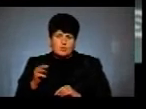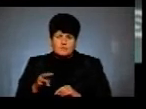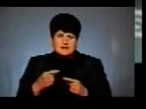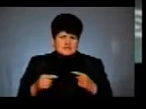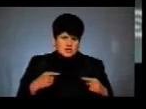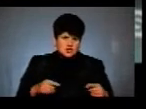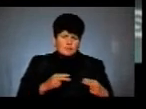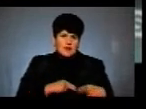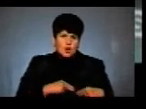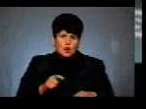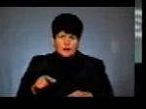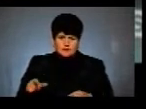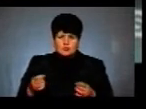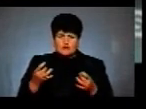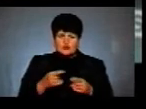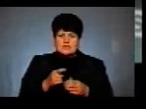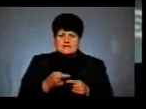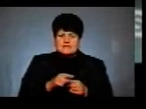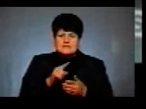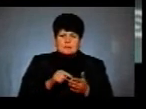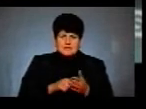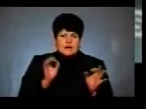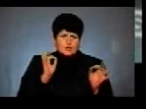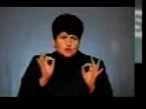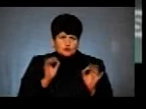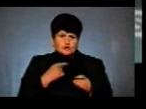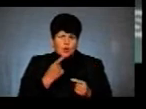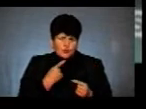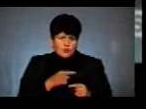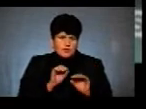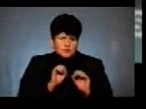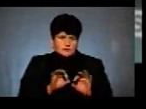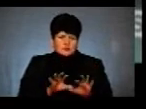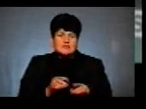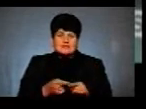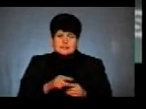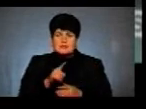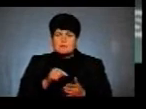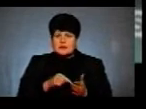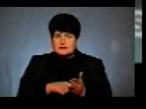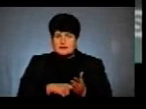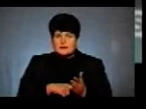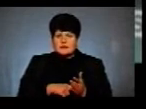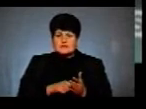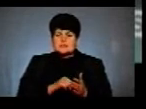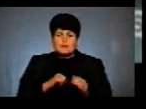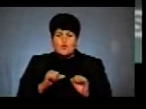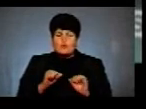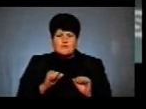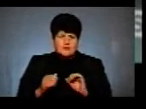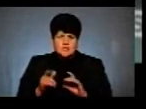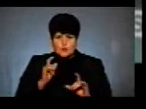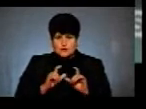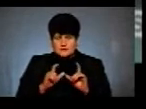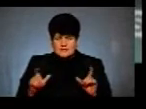іншими колегами, щоб просто деякі ці питання озвучувати, говорити про них. Так оце питання самого управління університету.